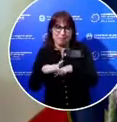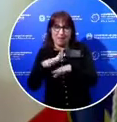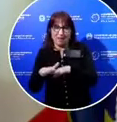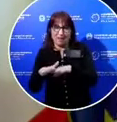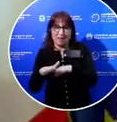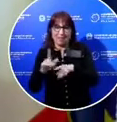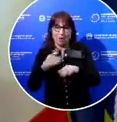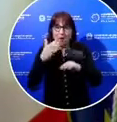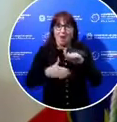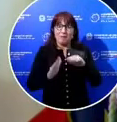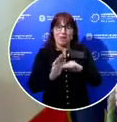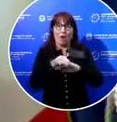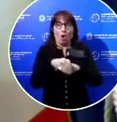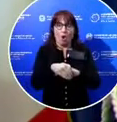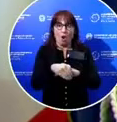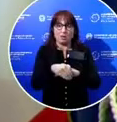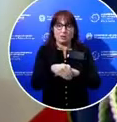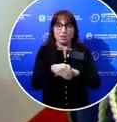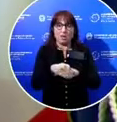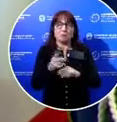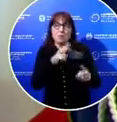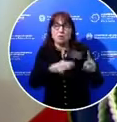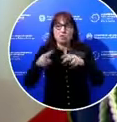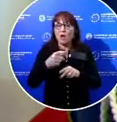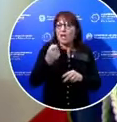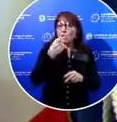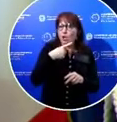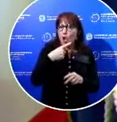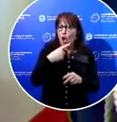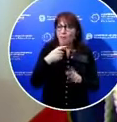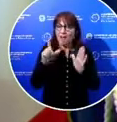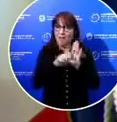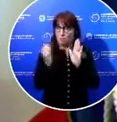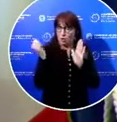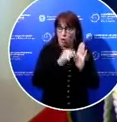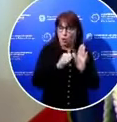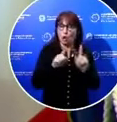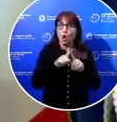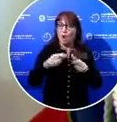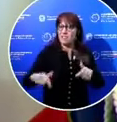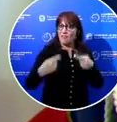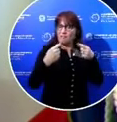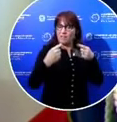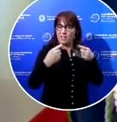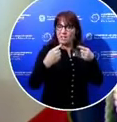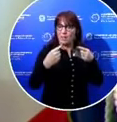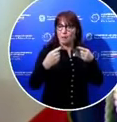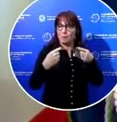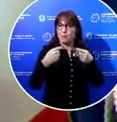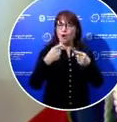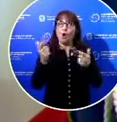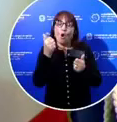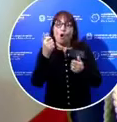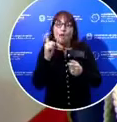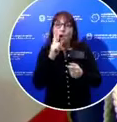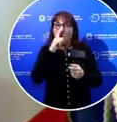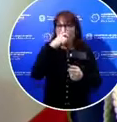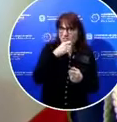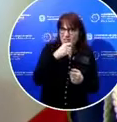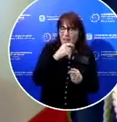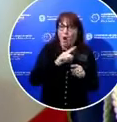limiti. La propensione a trovare droghe illegali può rappresentare una sfida. Il soddisfacimento di una banale curiosità o del